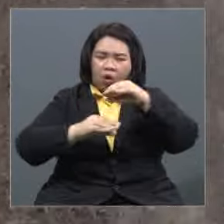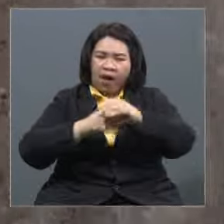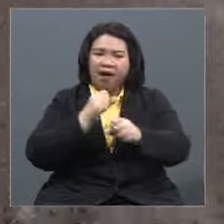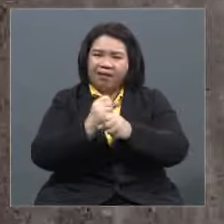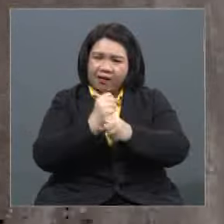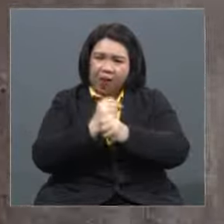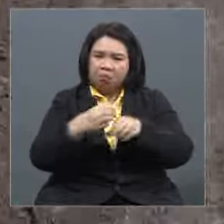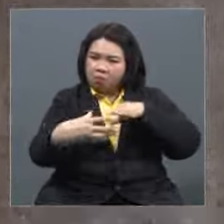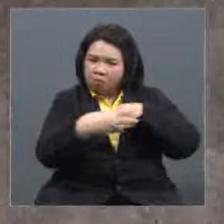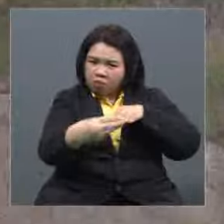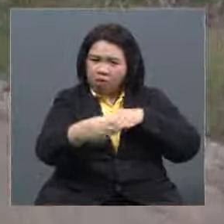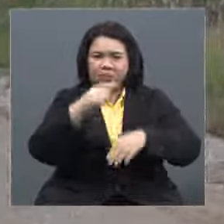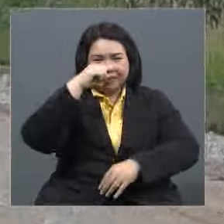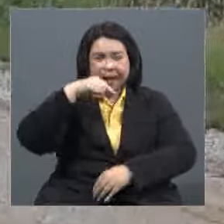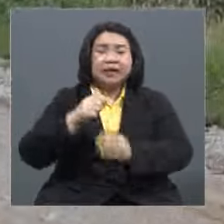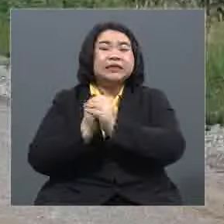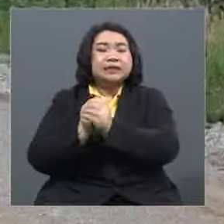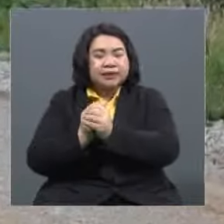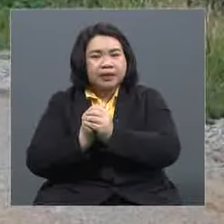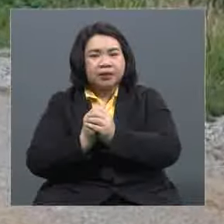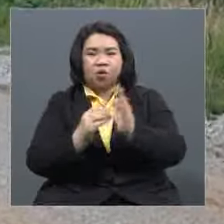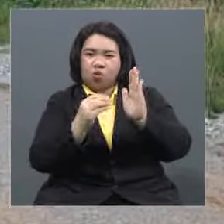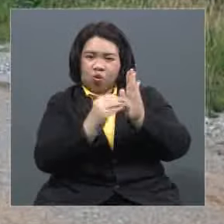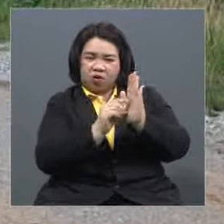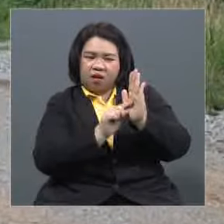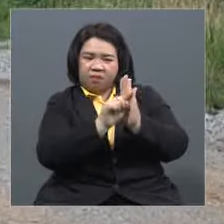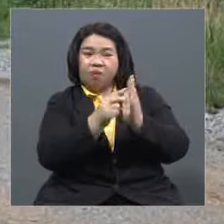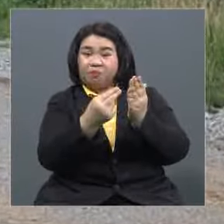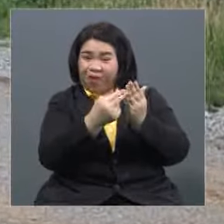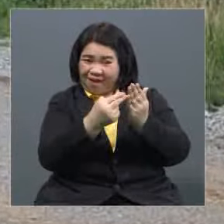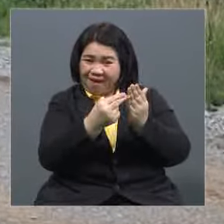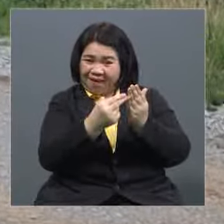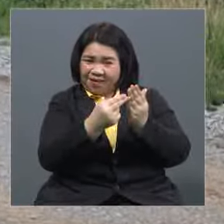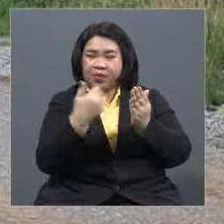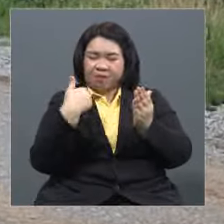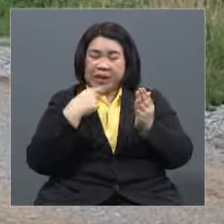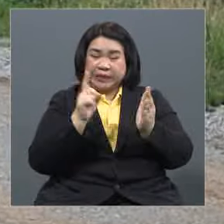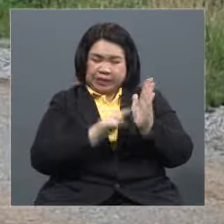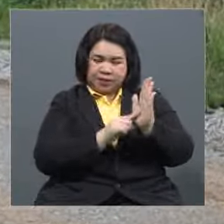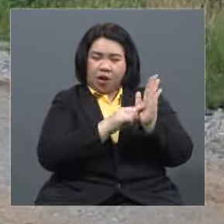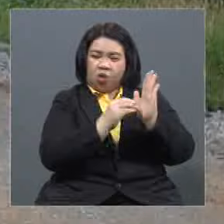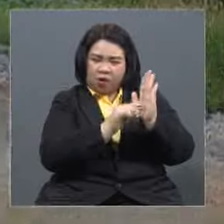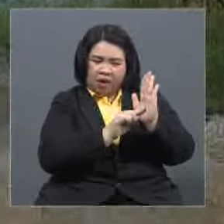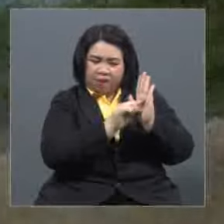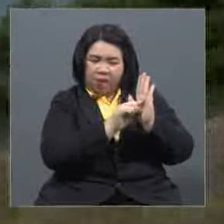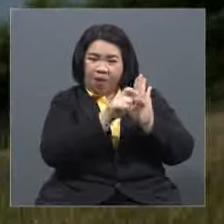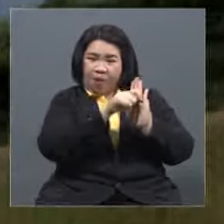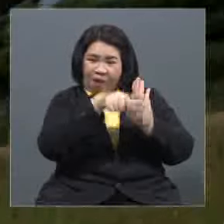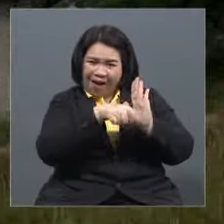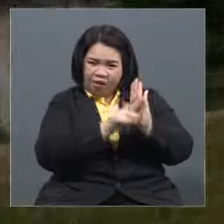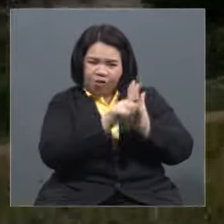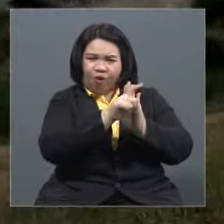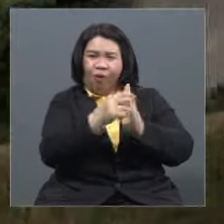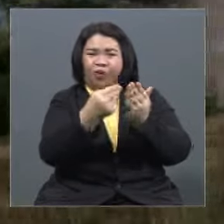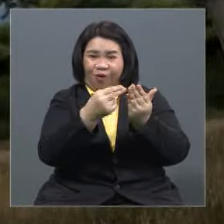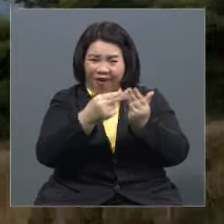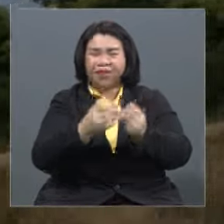ความเร็วสูงไทยจีนช่วงกรุงเทพหนองคายระยะที่ 1ช่วงกรุงเทพนครราชสีมารถไฟความเร็ว